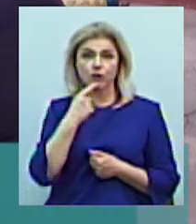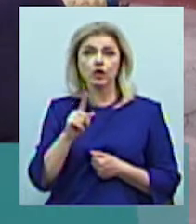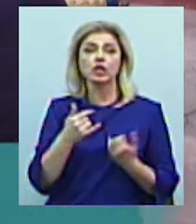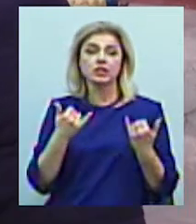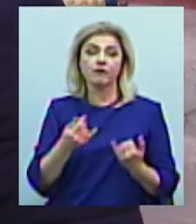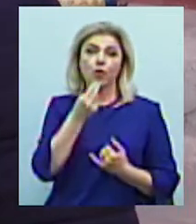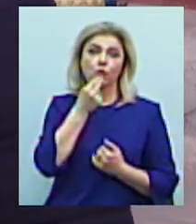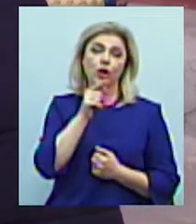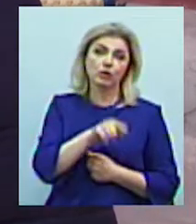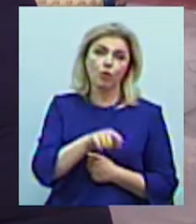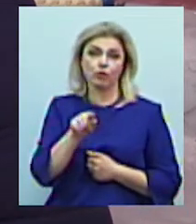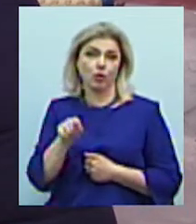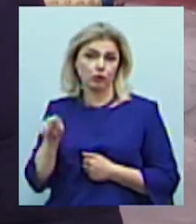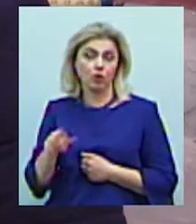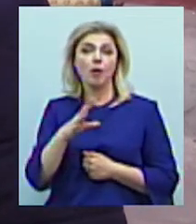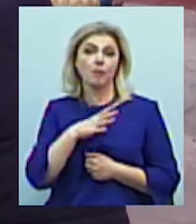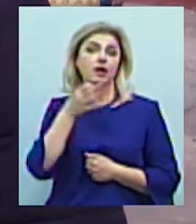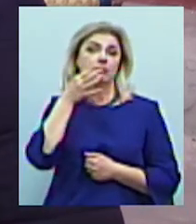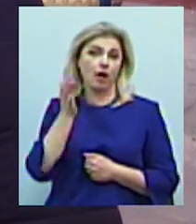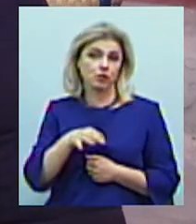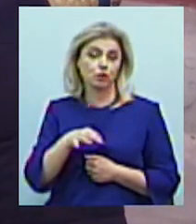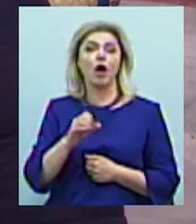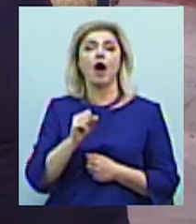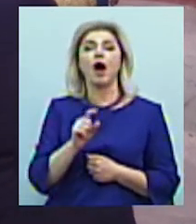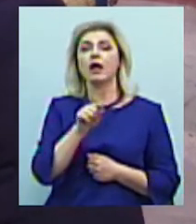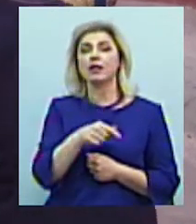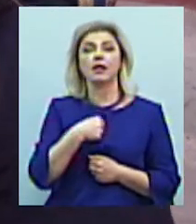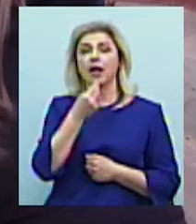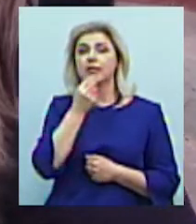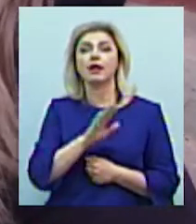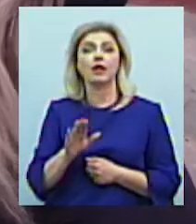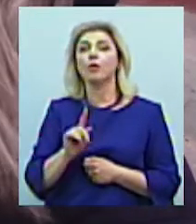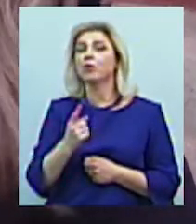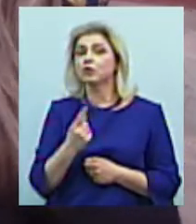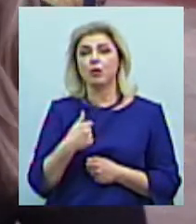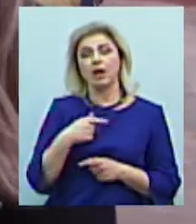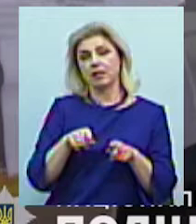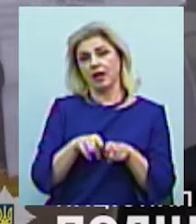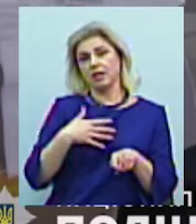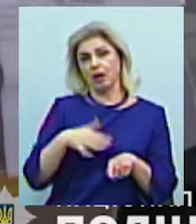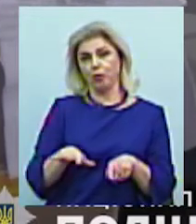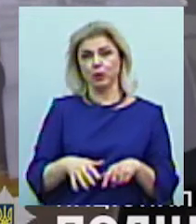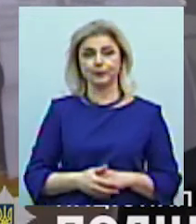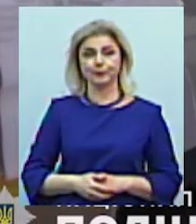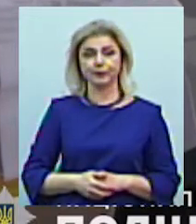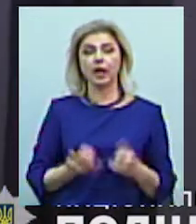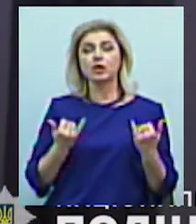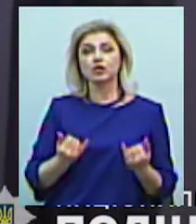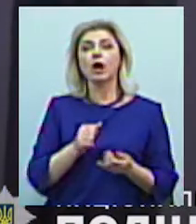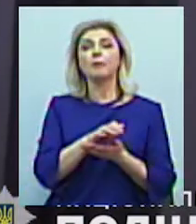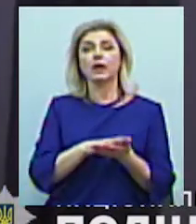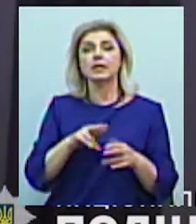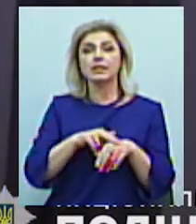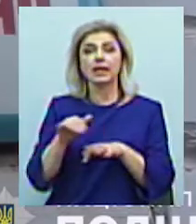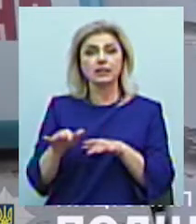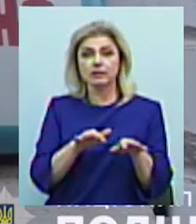ми їли те. Було смачно. А те я не їла. А чому не їла? Бо я таке не люблю. Зараз триває слідство